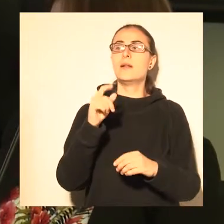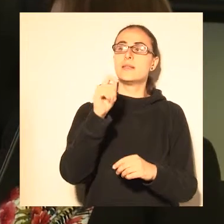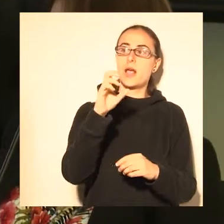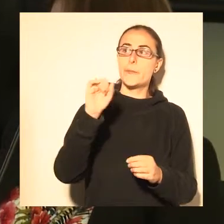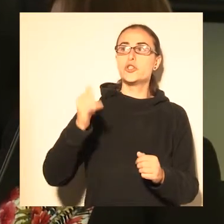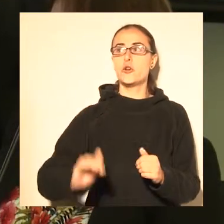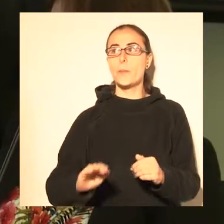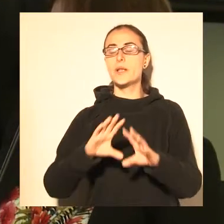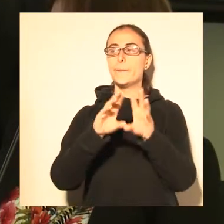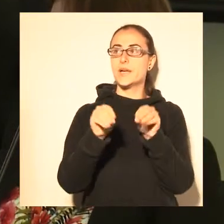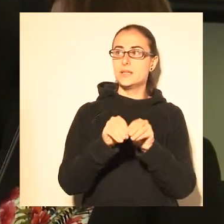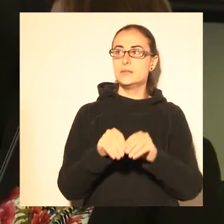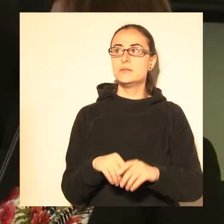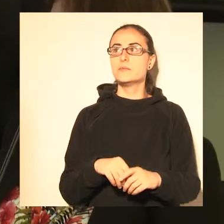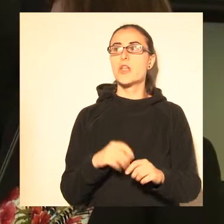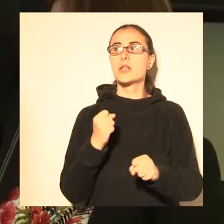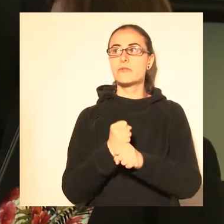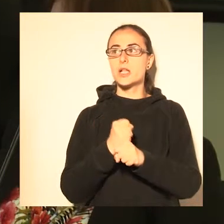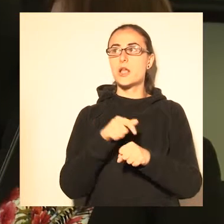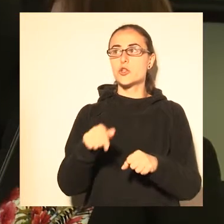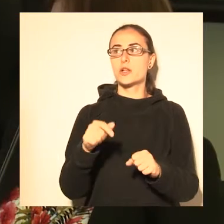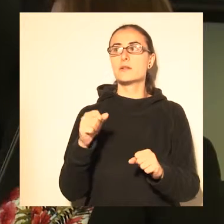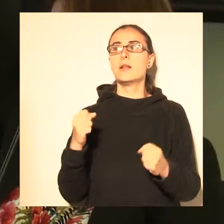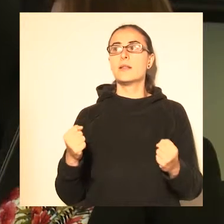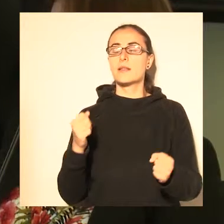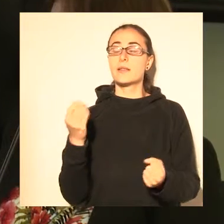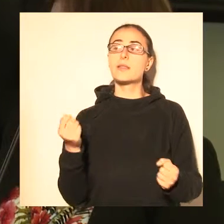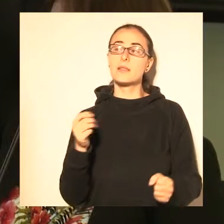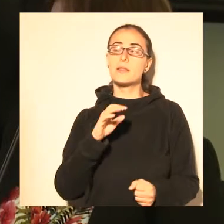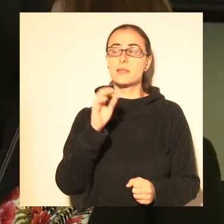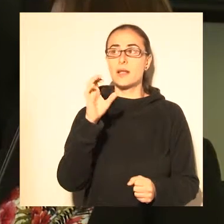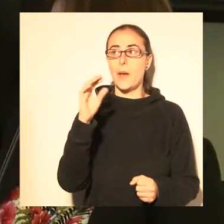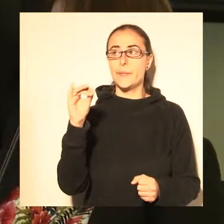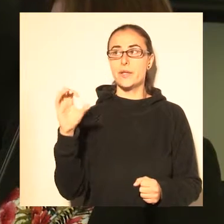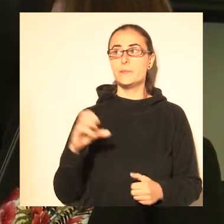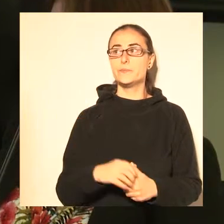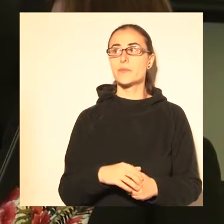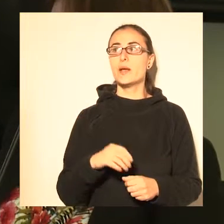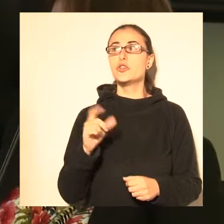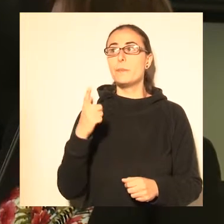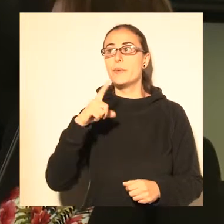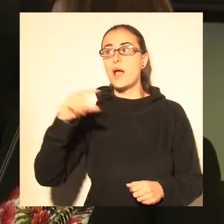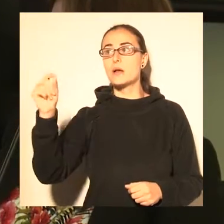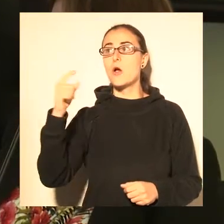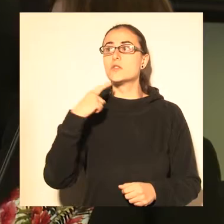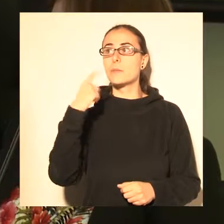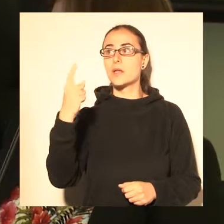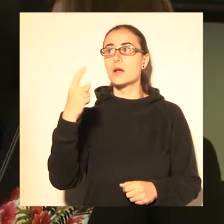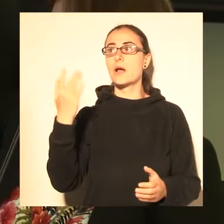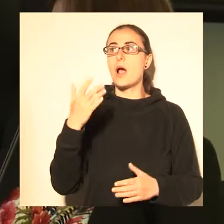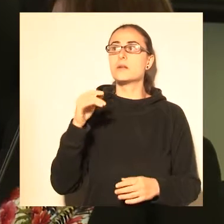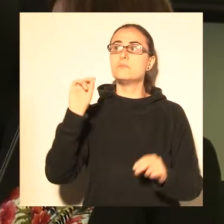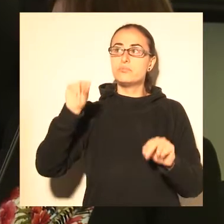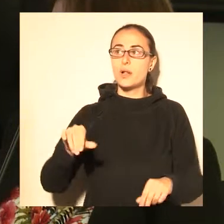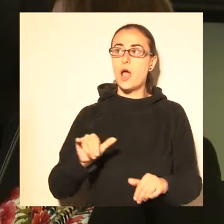între ut copil și părinte să l faci terapeut până la urmă și pleacă într o săptămână